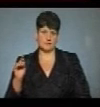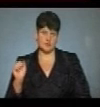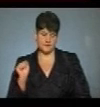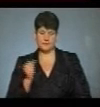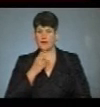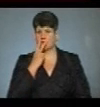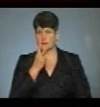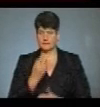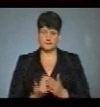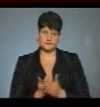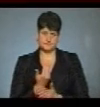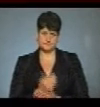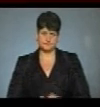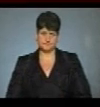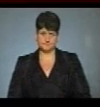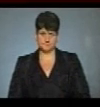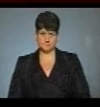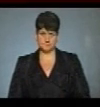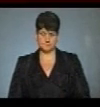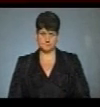у випуску.